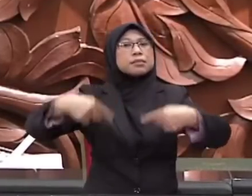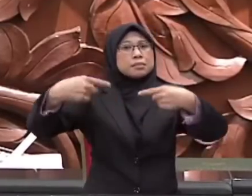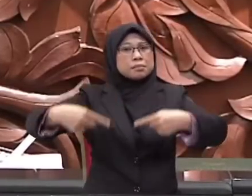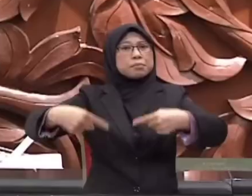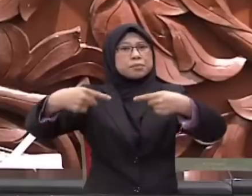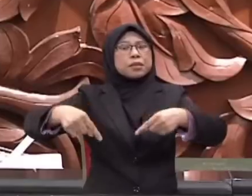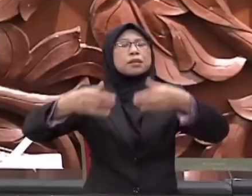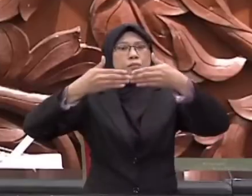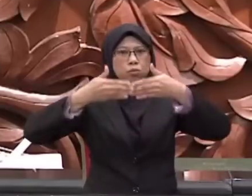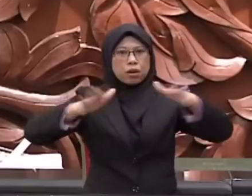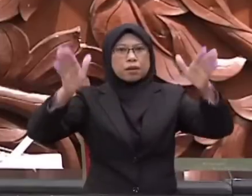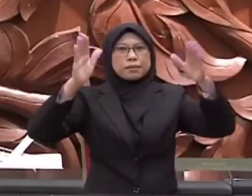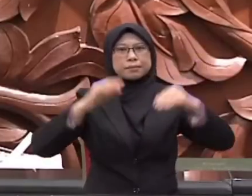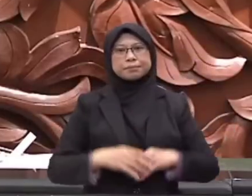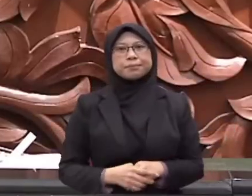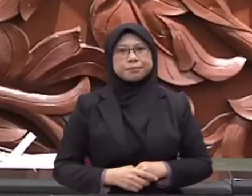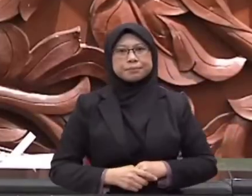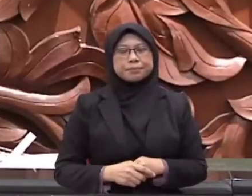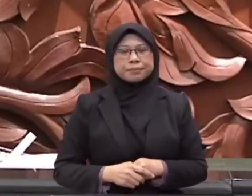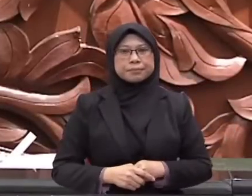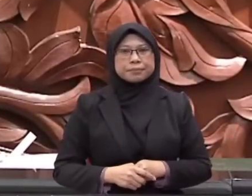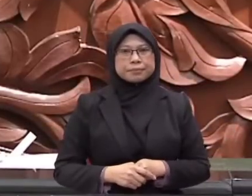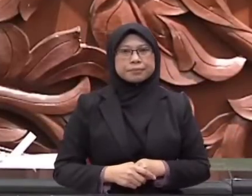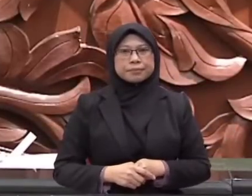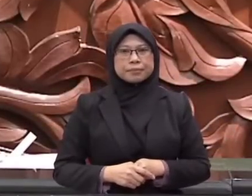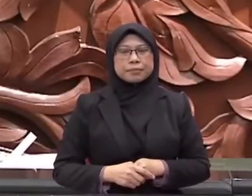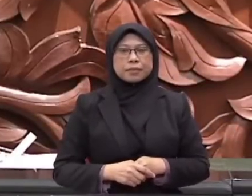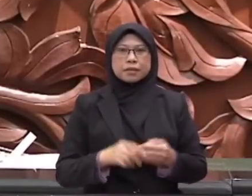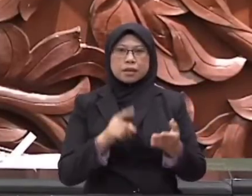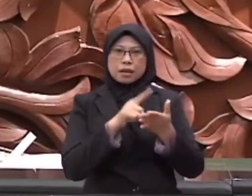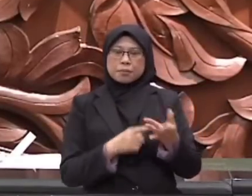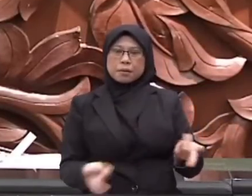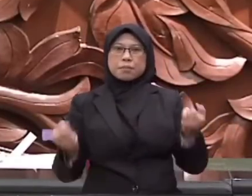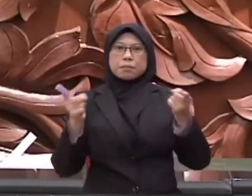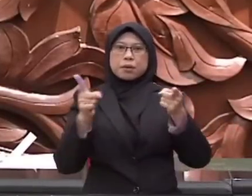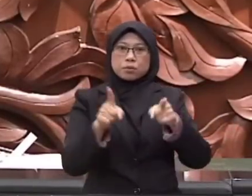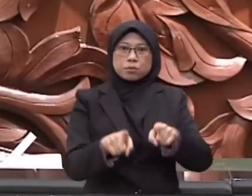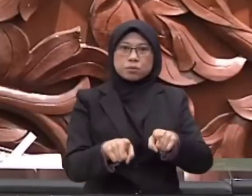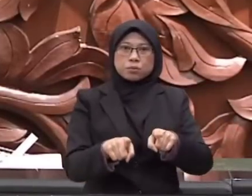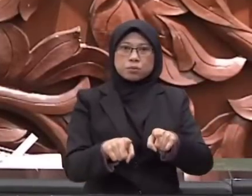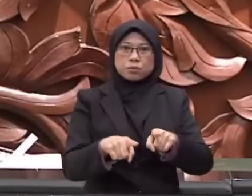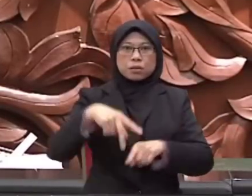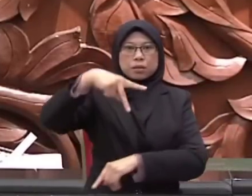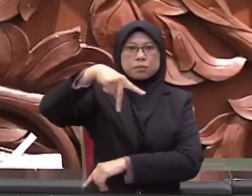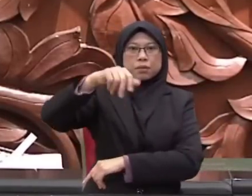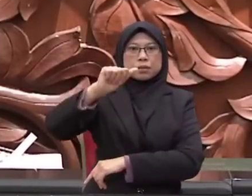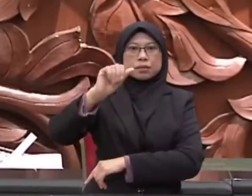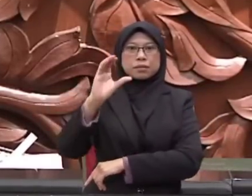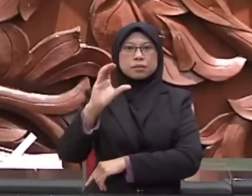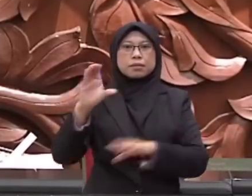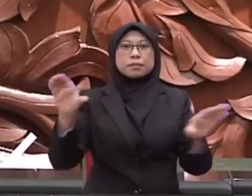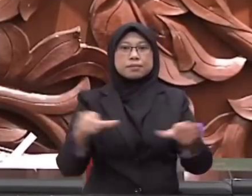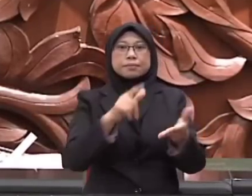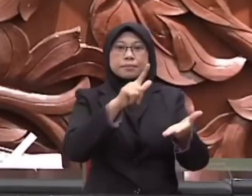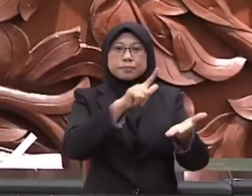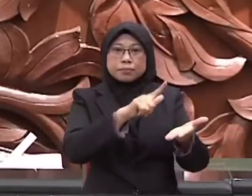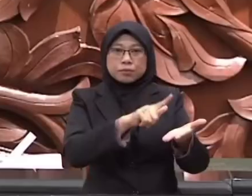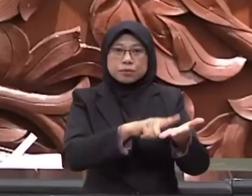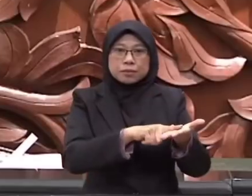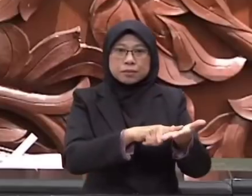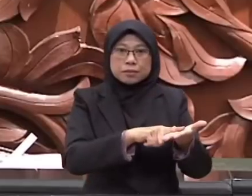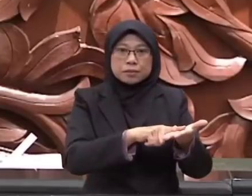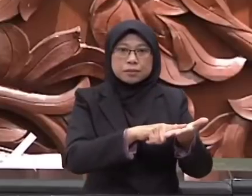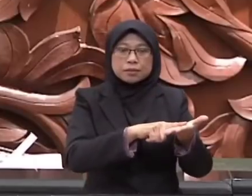dibicarakan secara terbuka. Apa yang berlaku ialah PAC buat laporan.